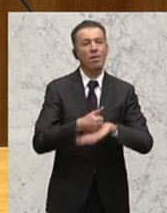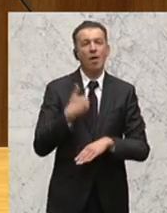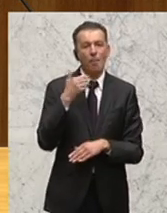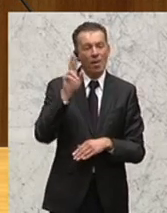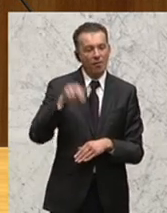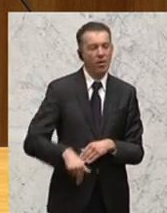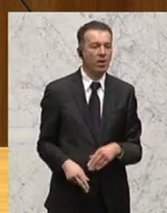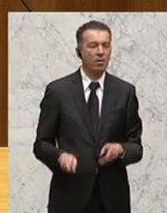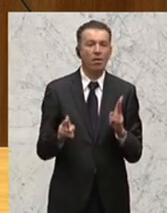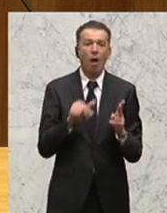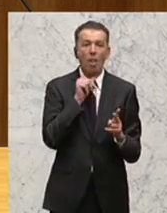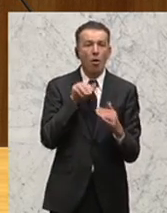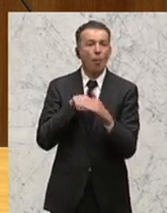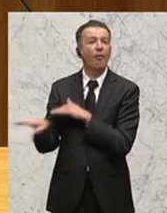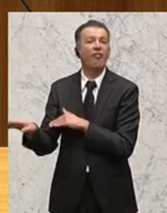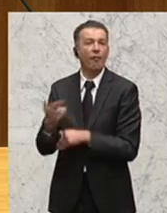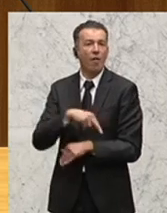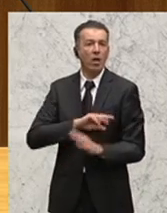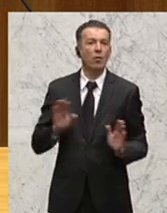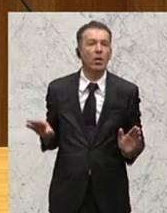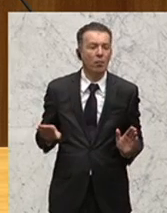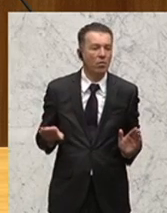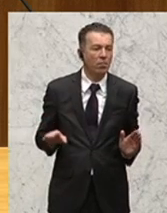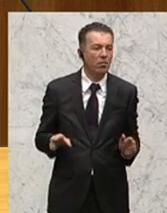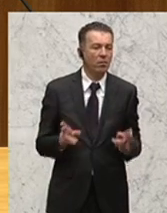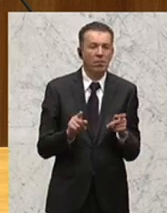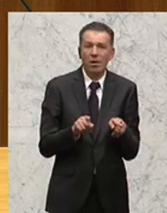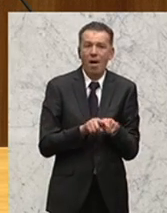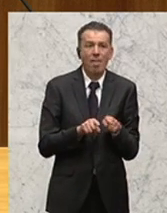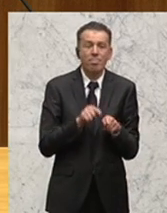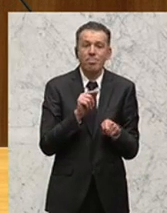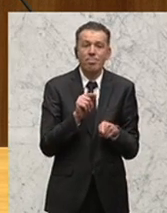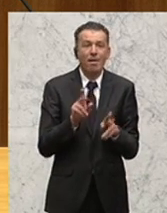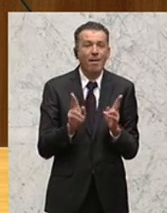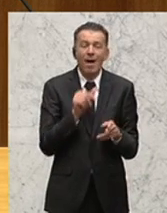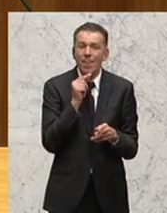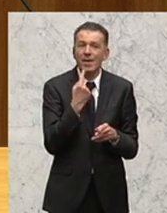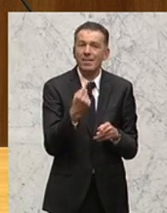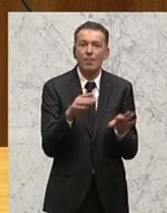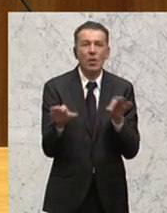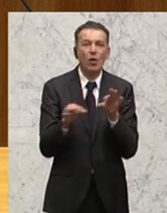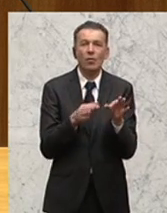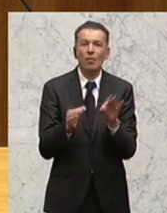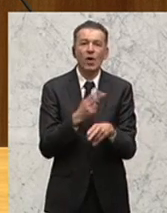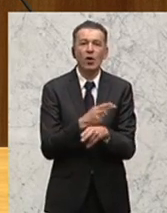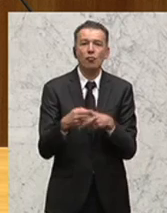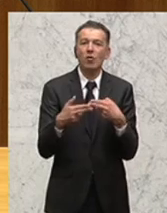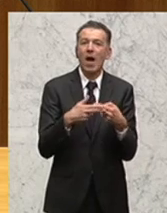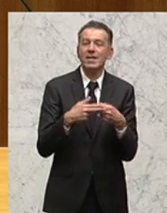nicht wegstellen können aus der Verantwortung. Und da kann er sich auch nicht aussuchen, welche staatsnahen Betriebe er aus